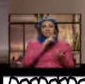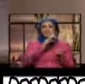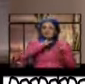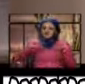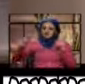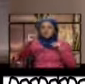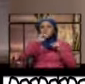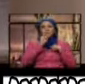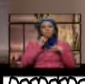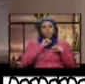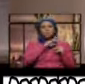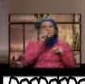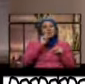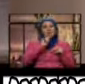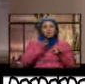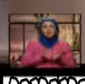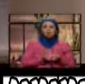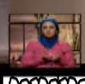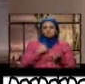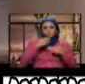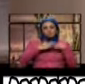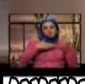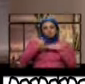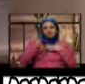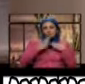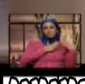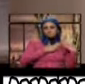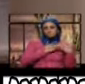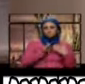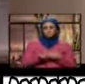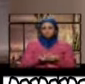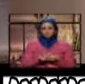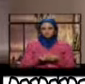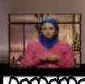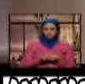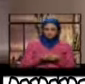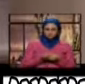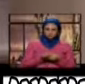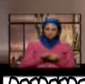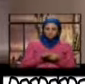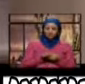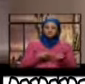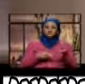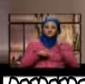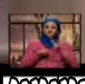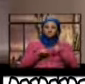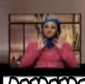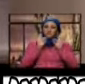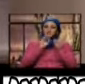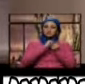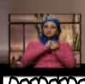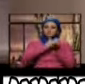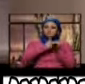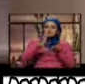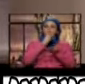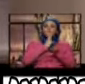المعصيه. مذله العبد وهو يشعر نفسه انه قليل امام الله، واصبح يعني الحمد لله